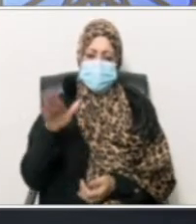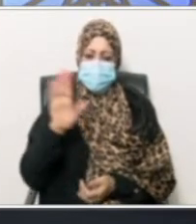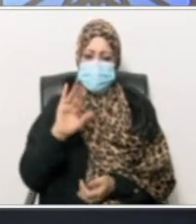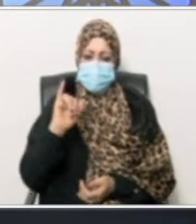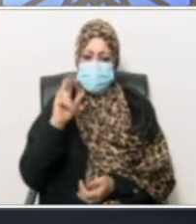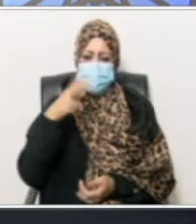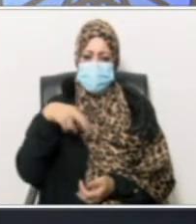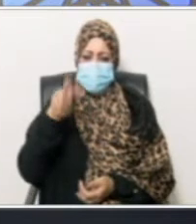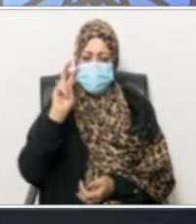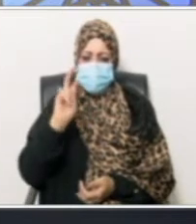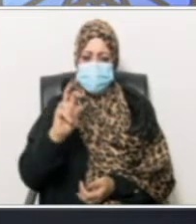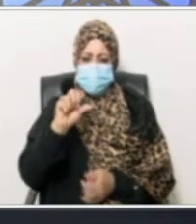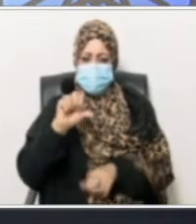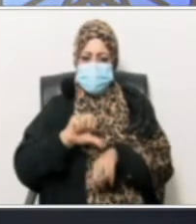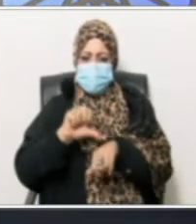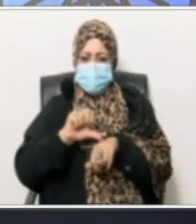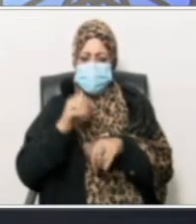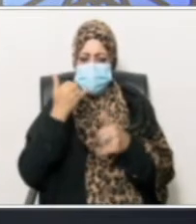الأخ أسامة.